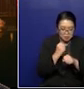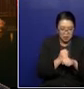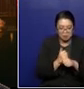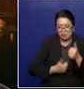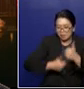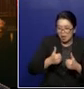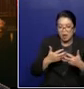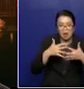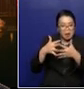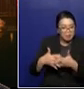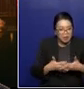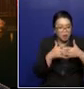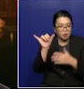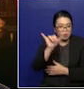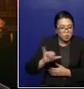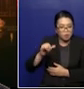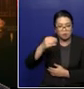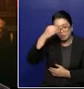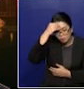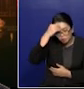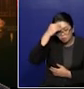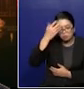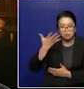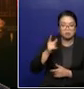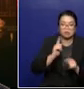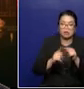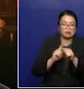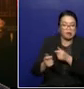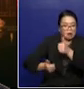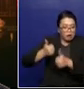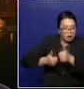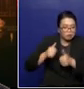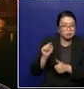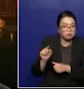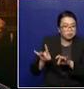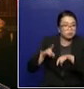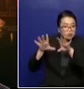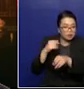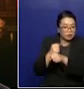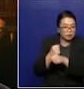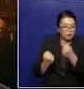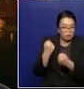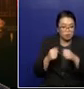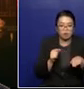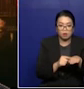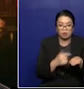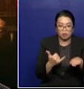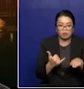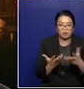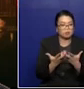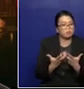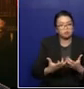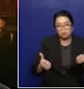ริกาแข่งกับยุโรปแข่งเยอรมันอิตาลีแข่งอังกฤษแข่งญี่ปุ่นรถยนต์โฮเดนเจ๊งคามือประเ